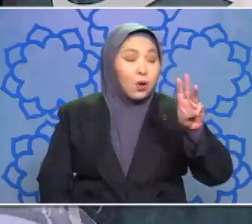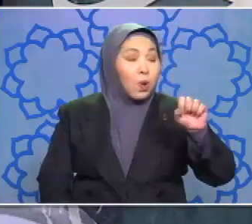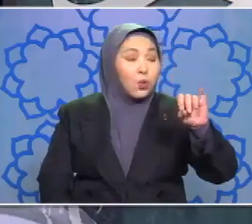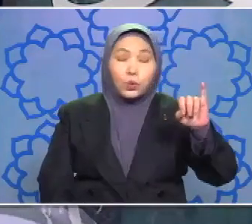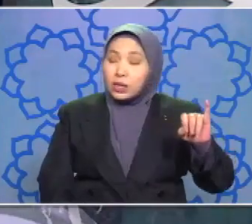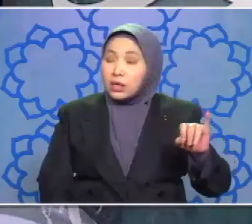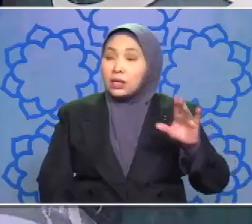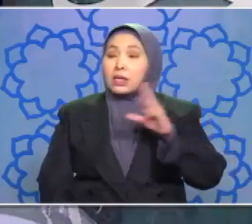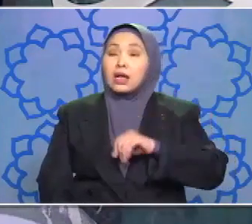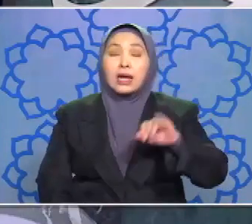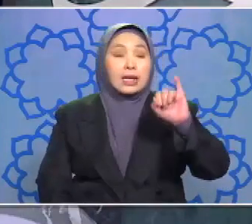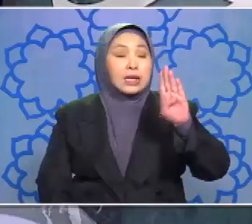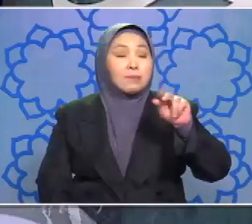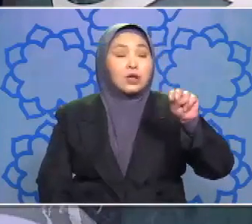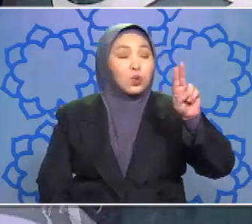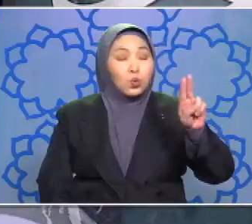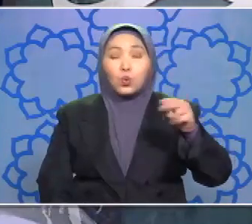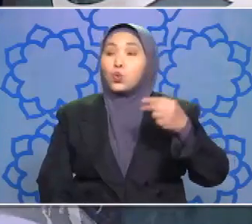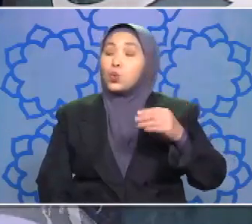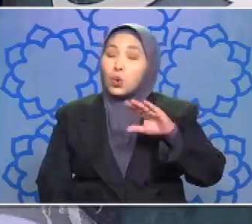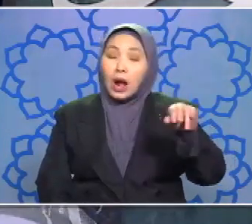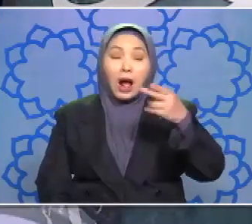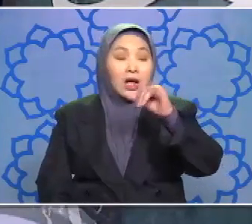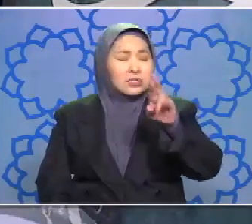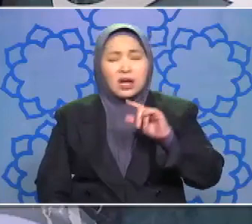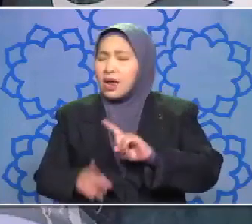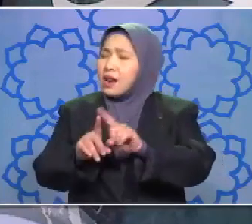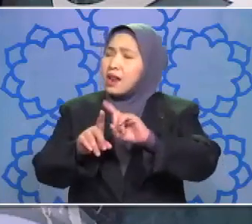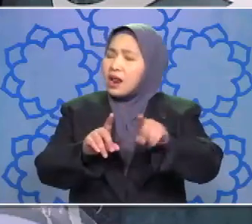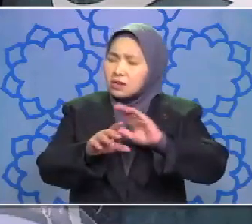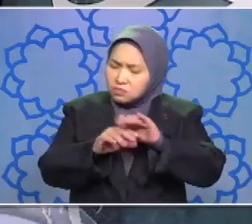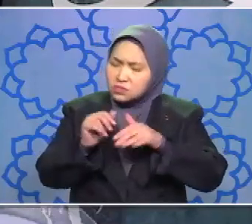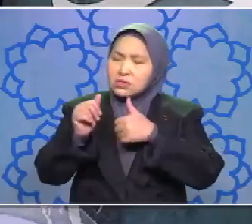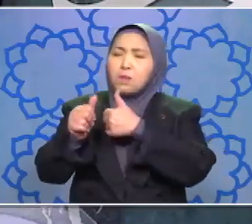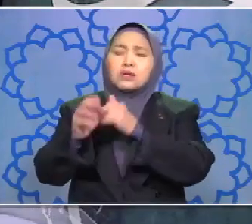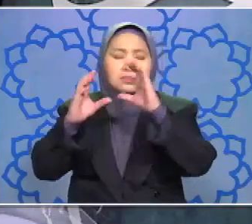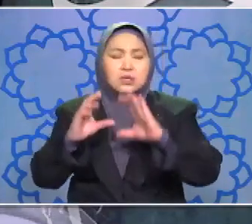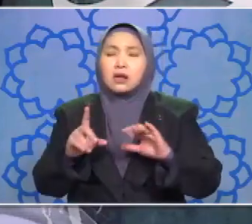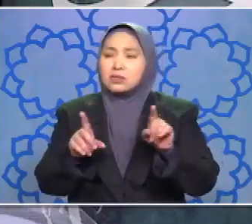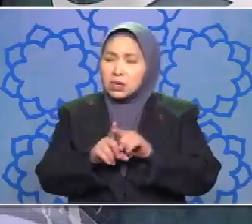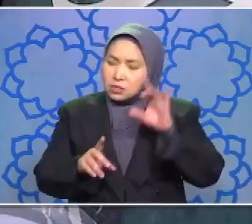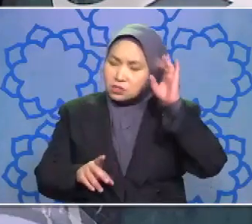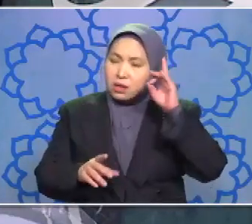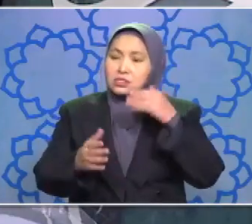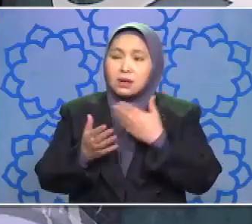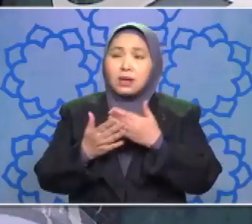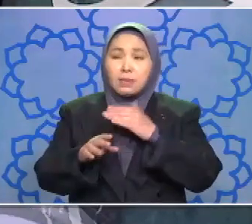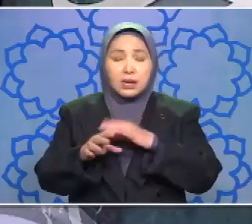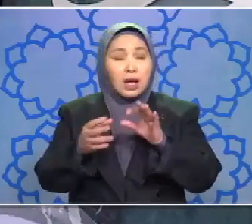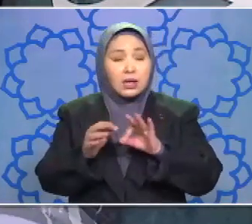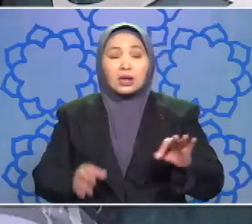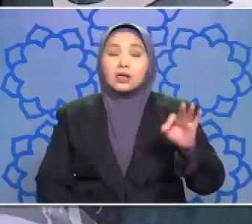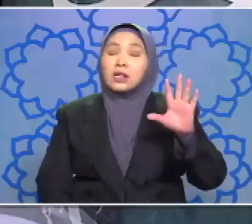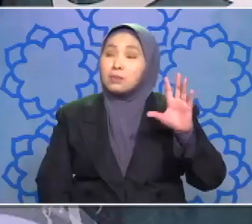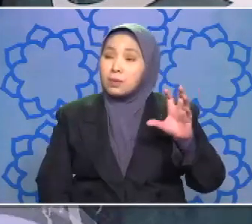Ash-Shirbini, Ibnu Hajar Al-Haytami dan juga yang lain-lain. Jadi insya-Allah nanti sekejap lagi Ustaz. Sampai saja pada yang ke-50. Kita